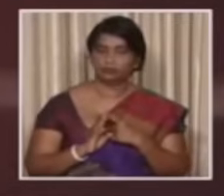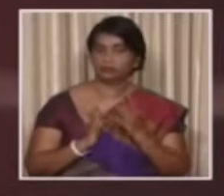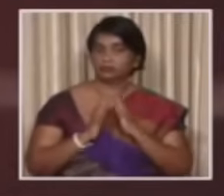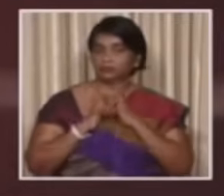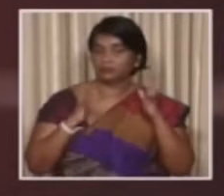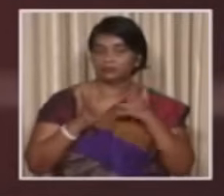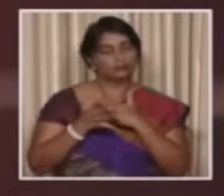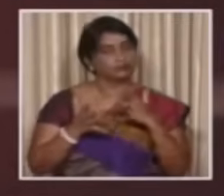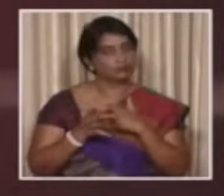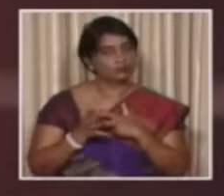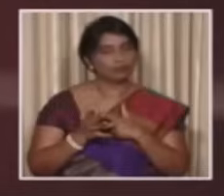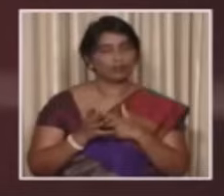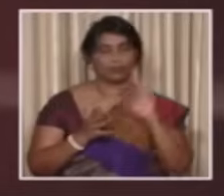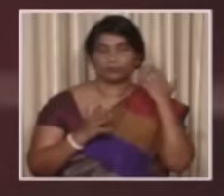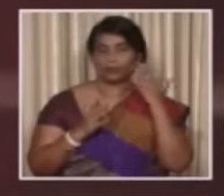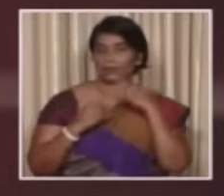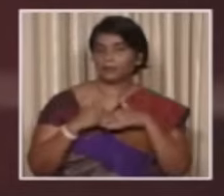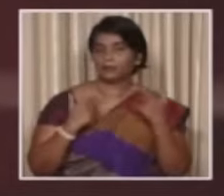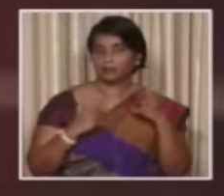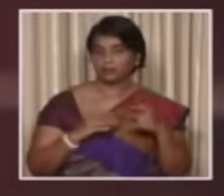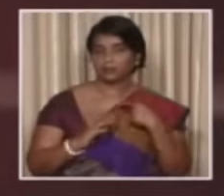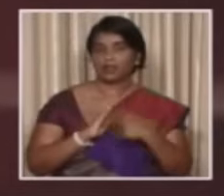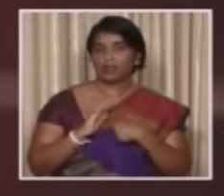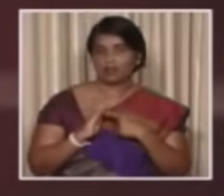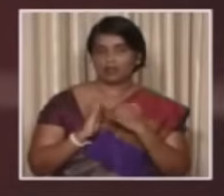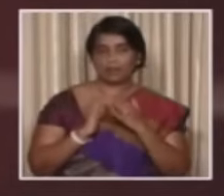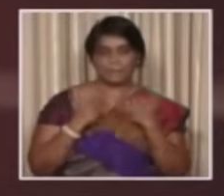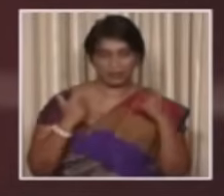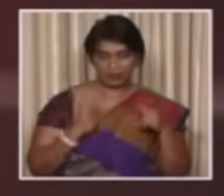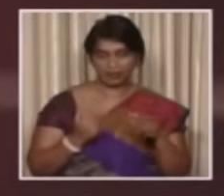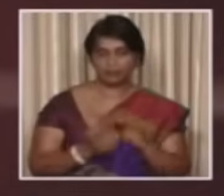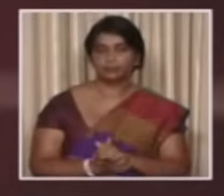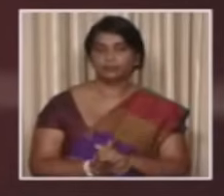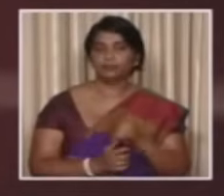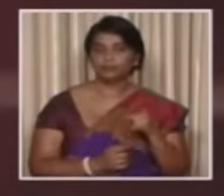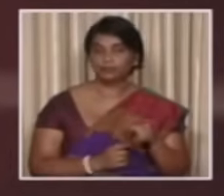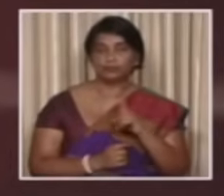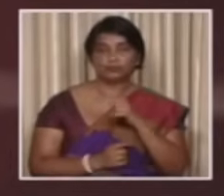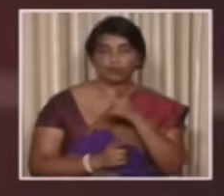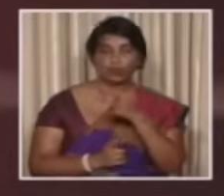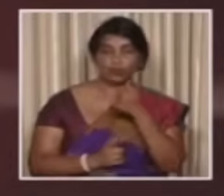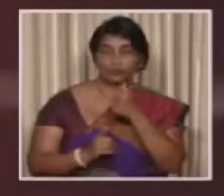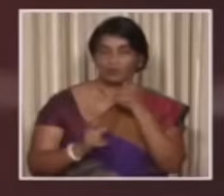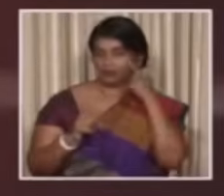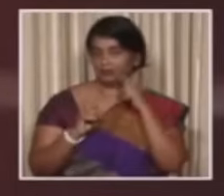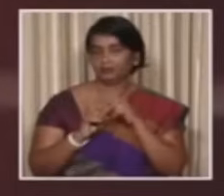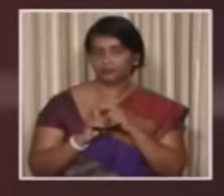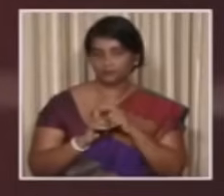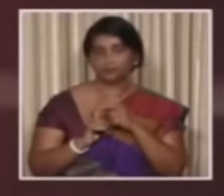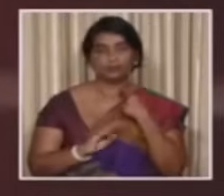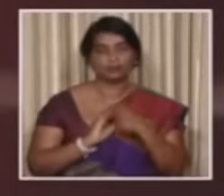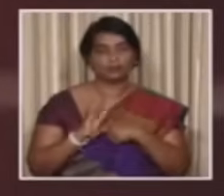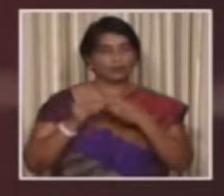දෙනෙක් කියවන ප්‍රකට පුවත්පතක් තමයි ලංකාදීප පුවත්පත. ඒ අද තියෙන හොඳ කතුවැකියක්,